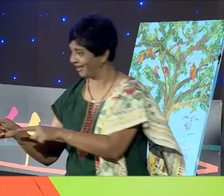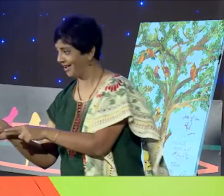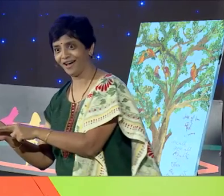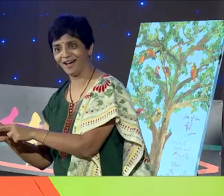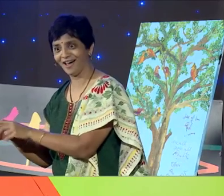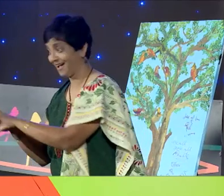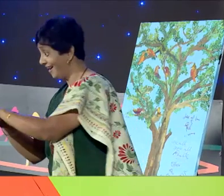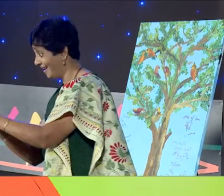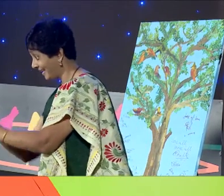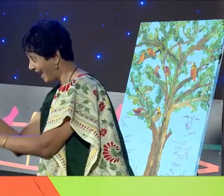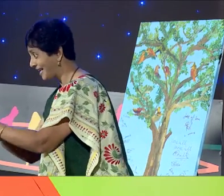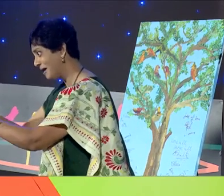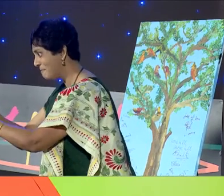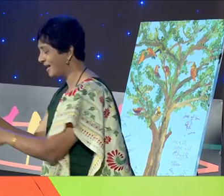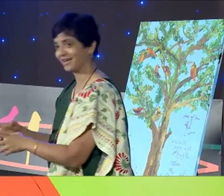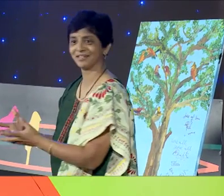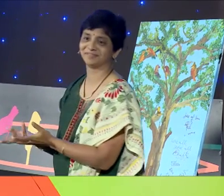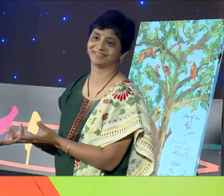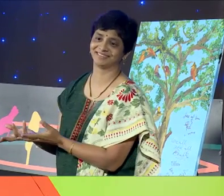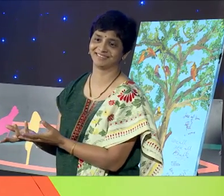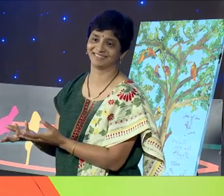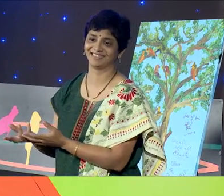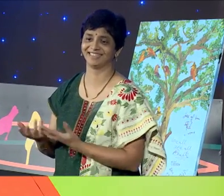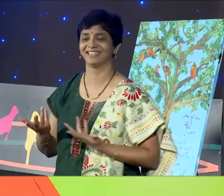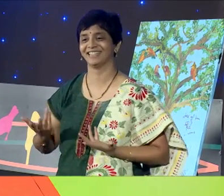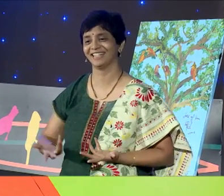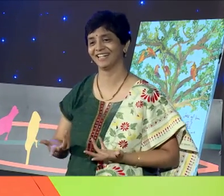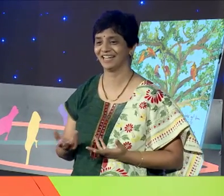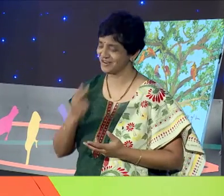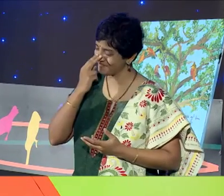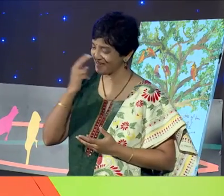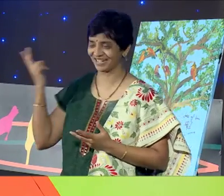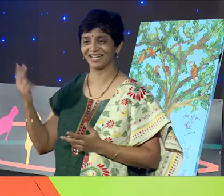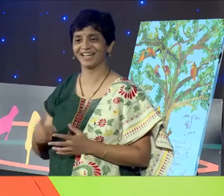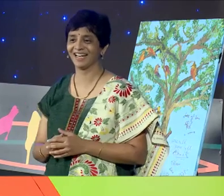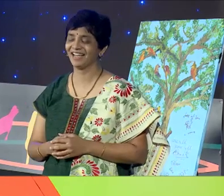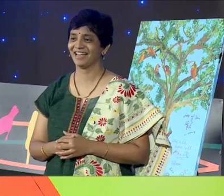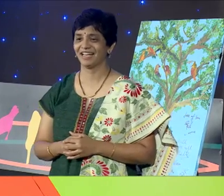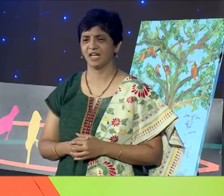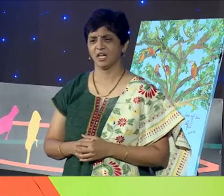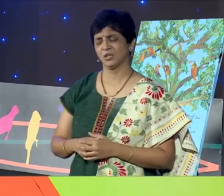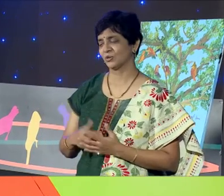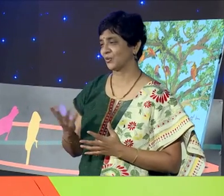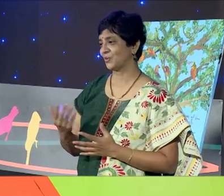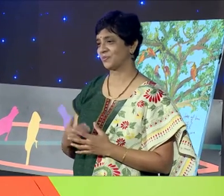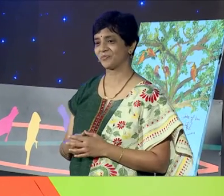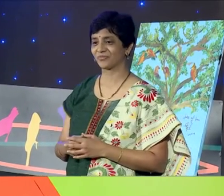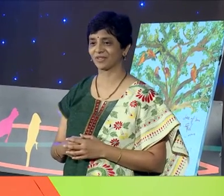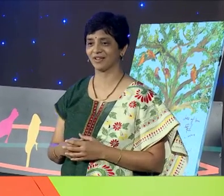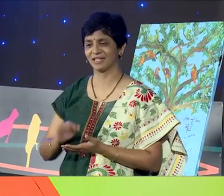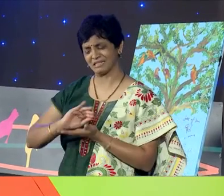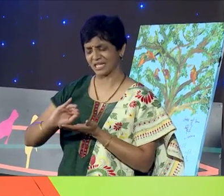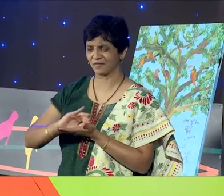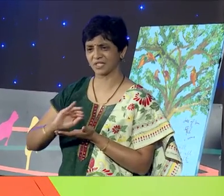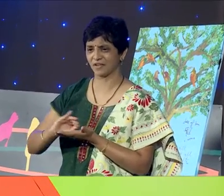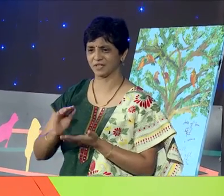सकता था। मैंने मसाज देना शुरू कर दिया, 10-20-25-50 रुपये जो भी बचते बचाता। और